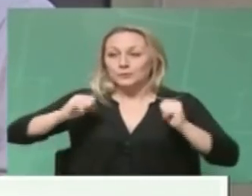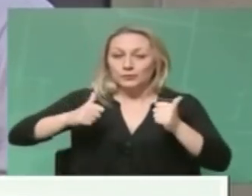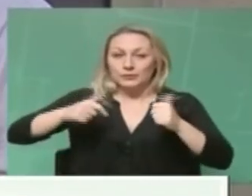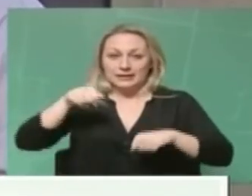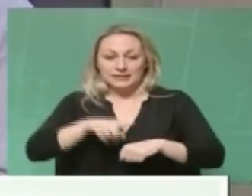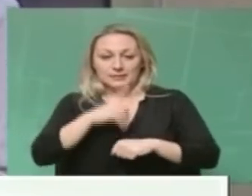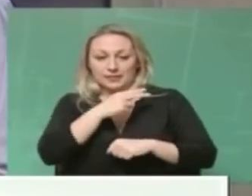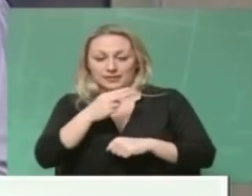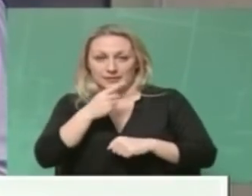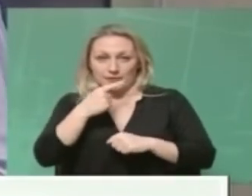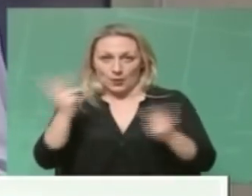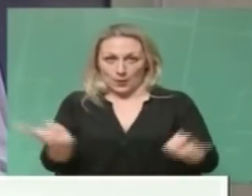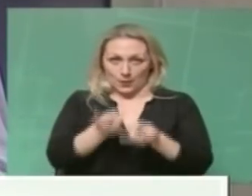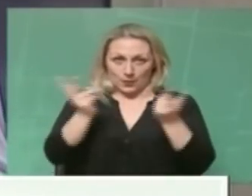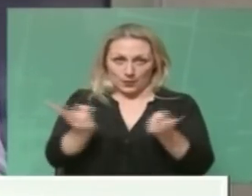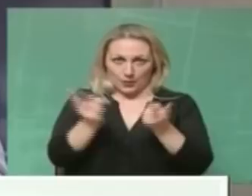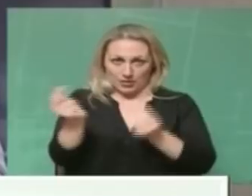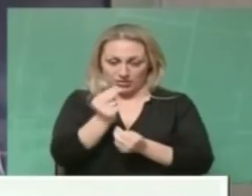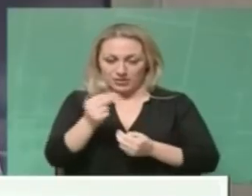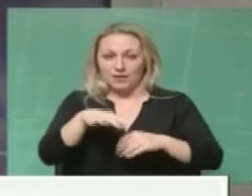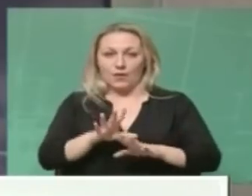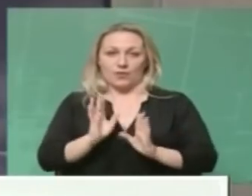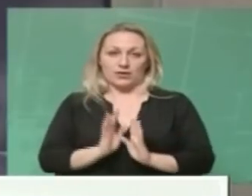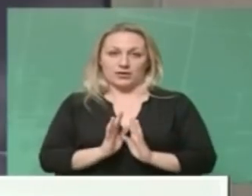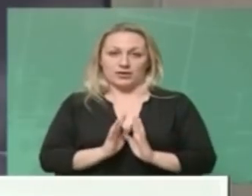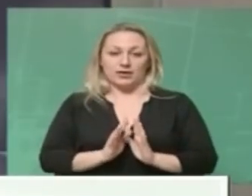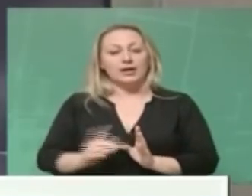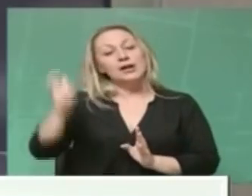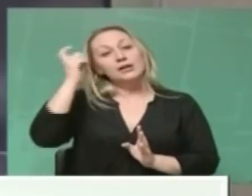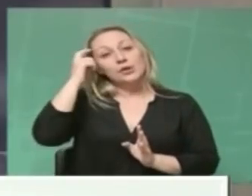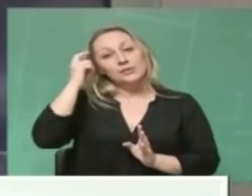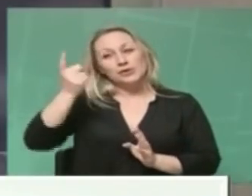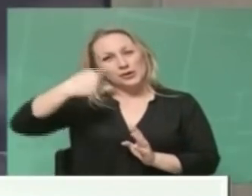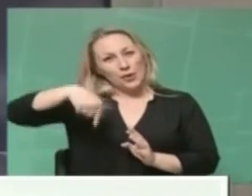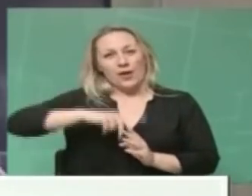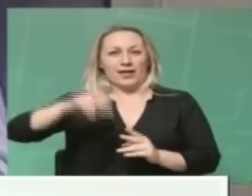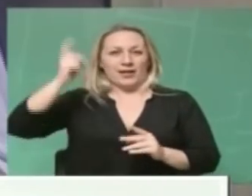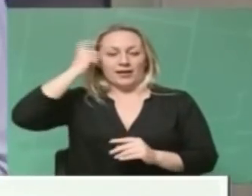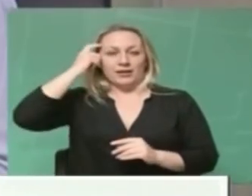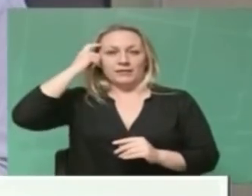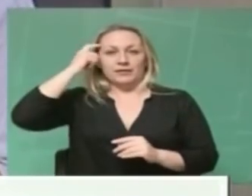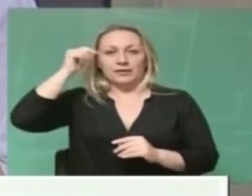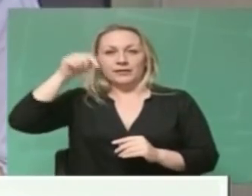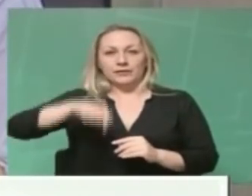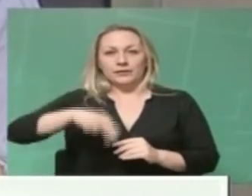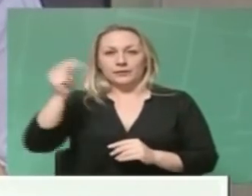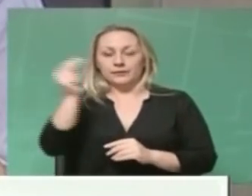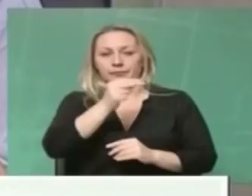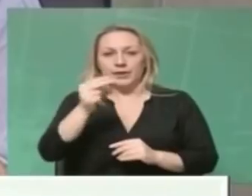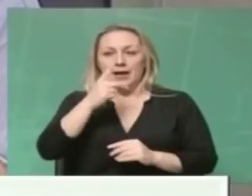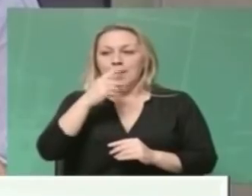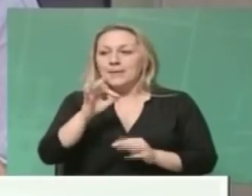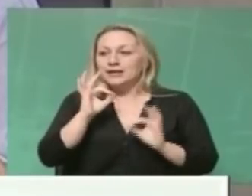δεν είναι της πλάκας, δεν είναι για να έχουμε να λέμε. Νομίζω ότι αναγνωρίζετε, καταλαβαίνετε όλοι, είναι πολύ ζωντανό και